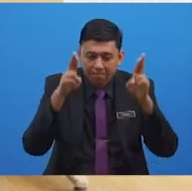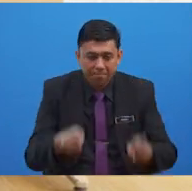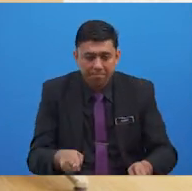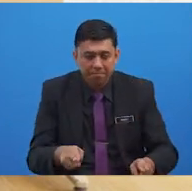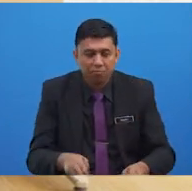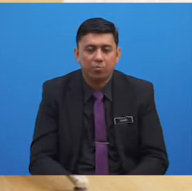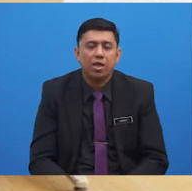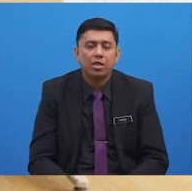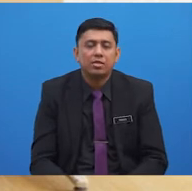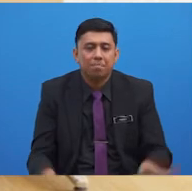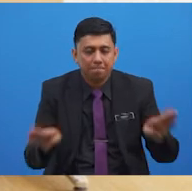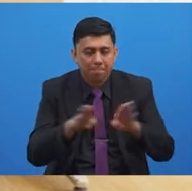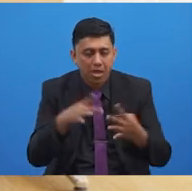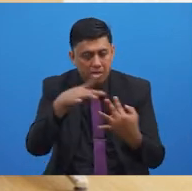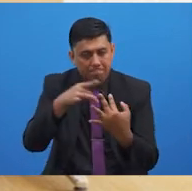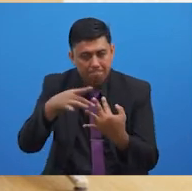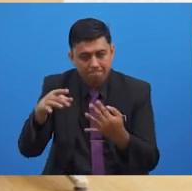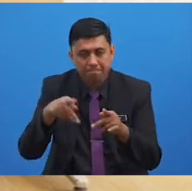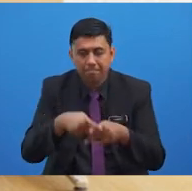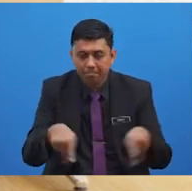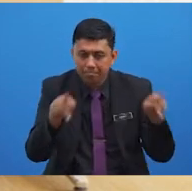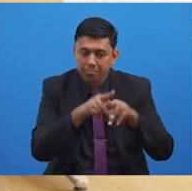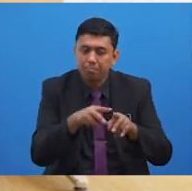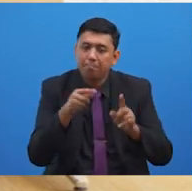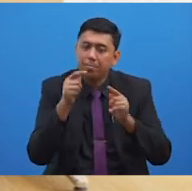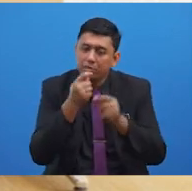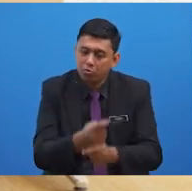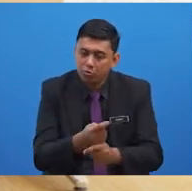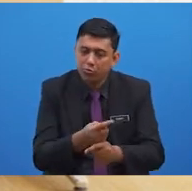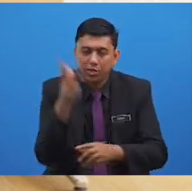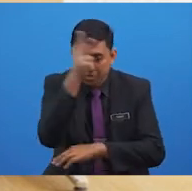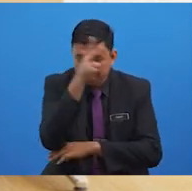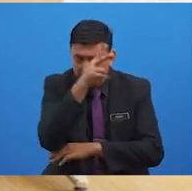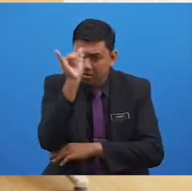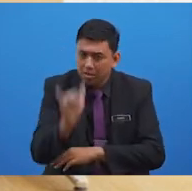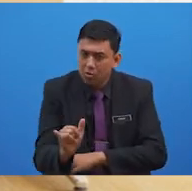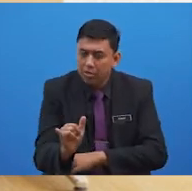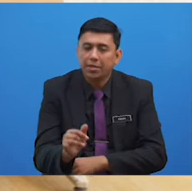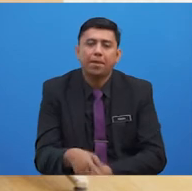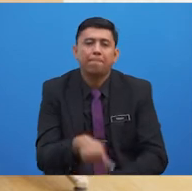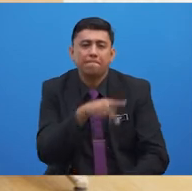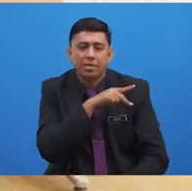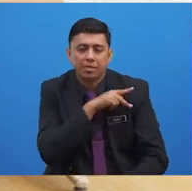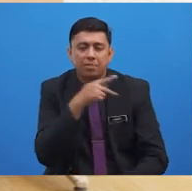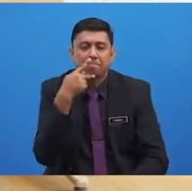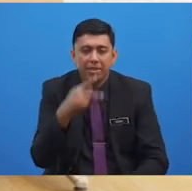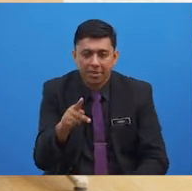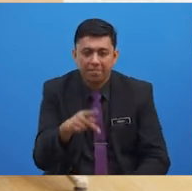rakyat sebagai pengundi amatlah penting dalam menentukan kerajaan yang memerintah.